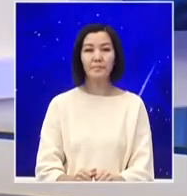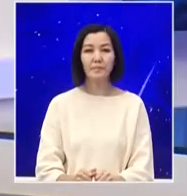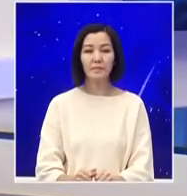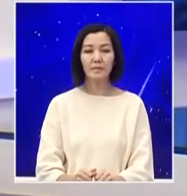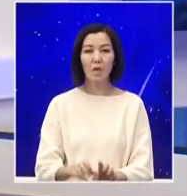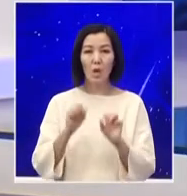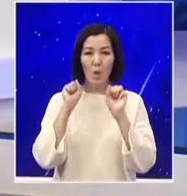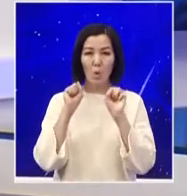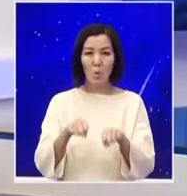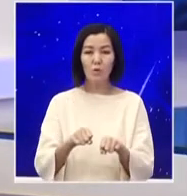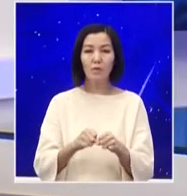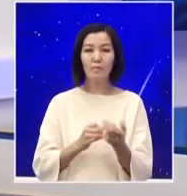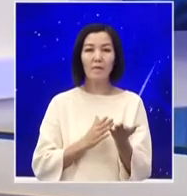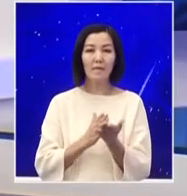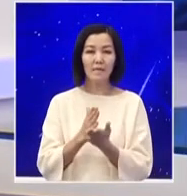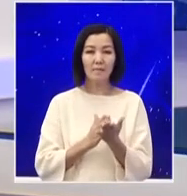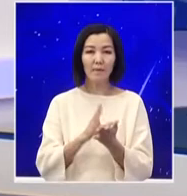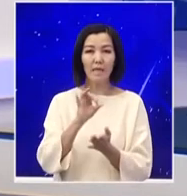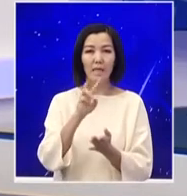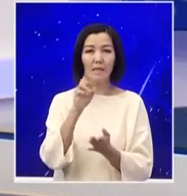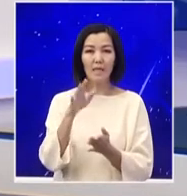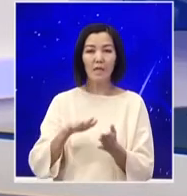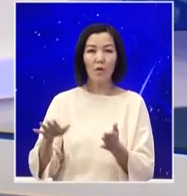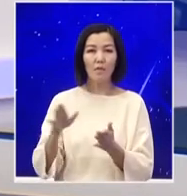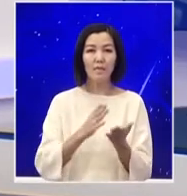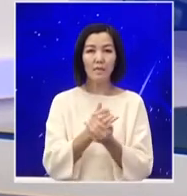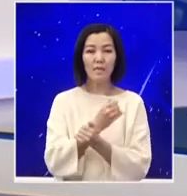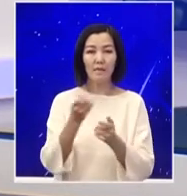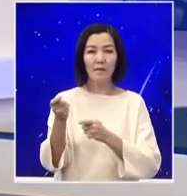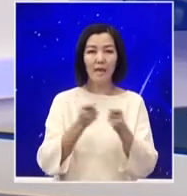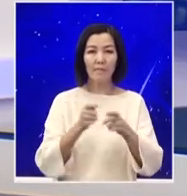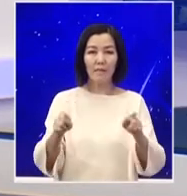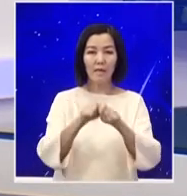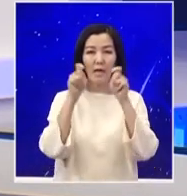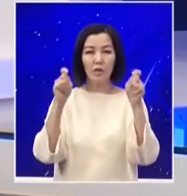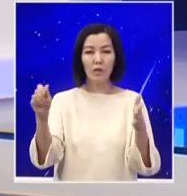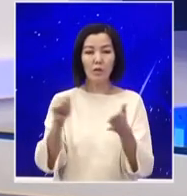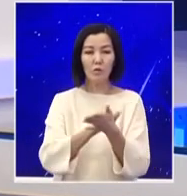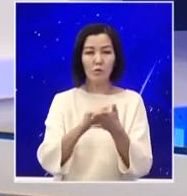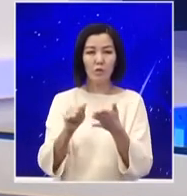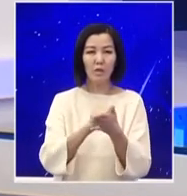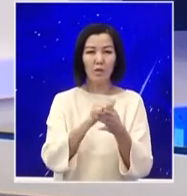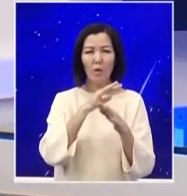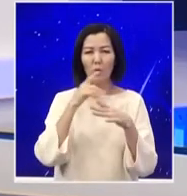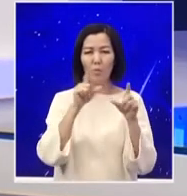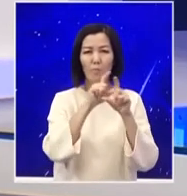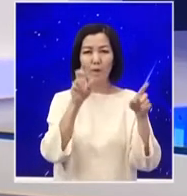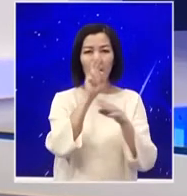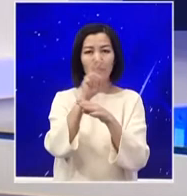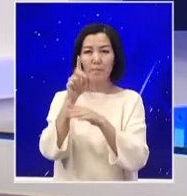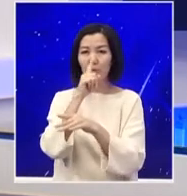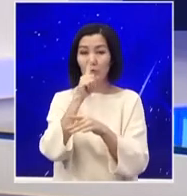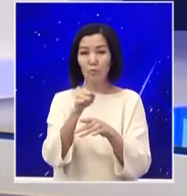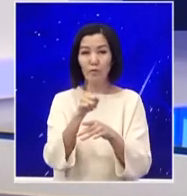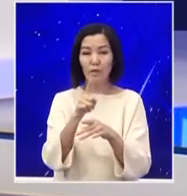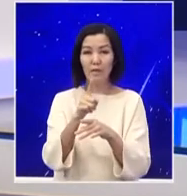Қол жетімді қызмет. Ескелді ауданында сервистік әкімдік ашылды. Енді тұрғындар құжат реттеу үшін бірнеше ғимаратқа сабылып әуреге